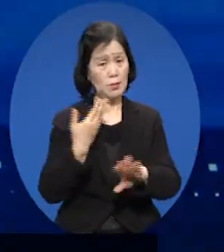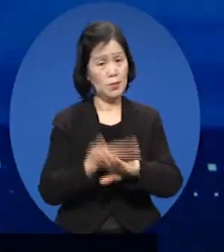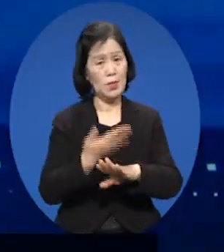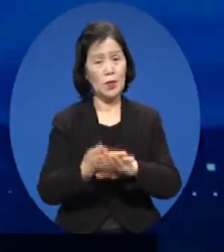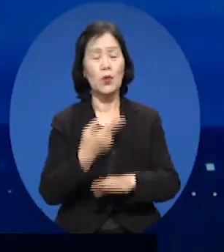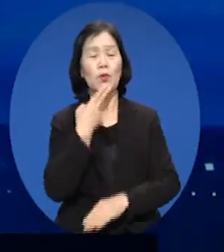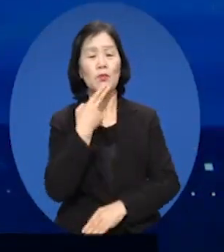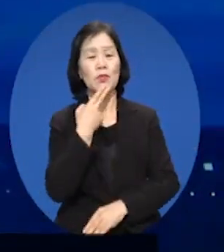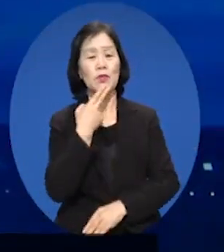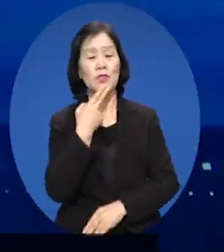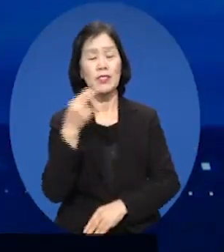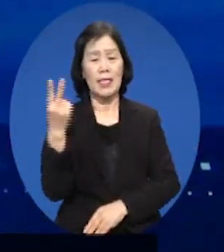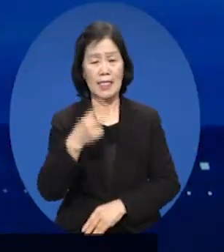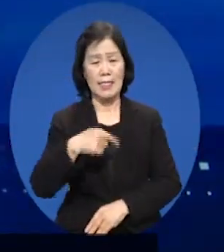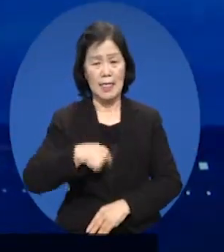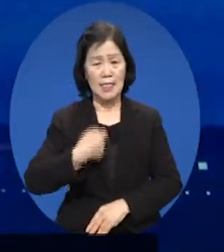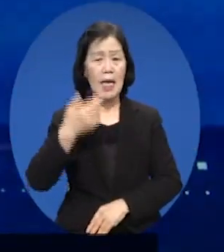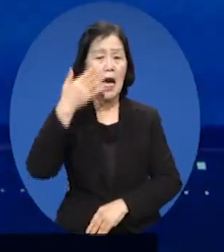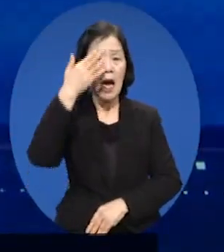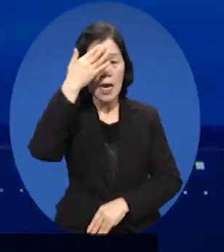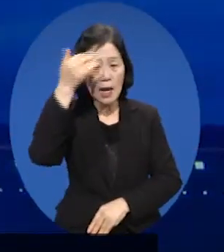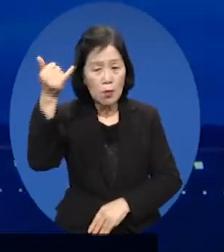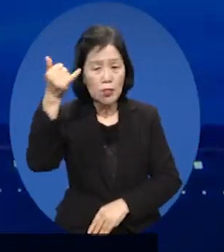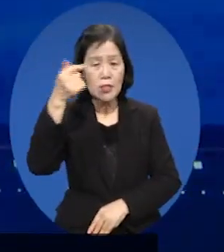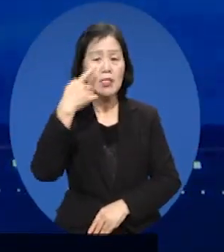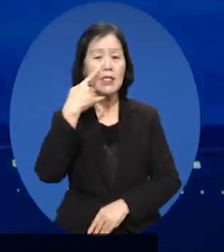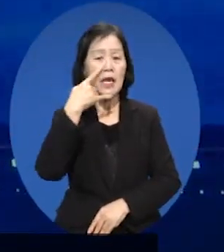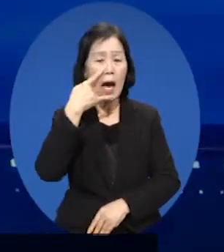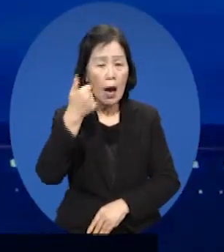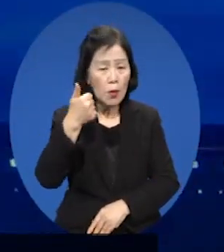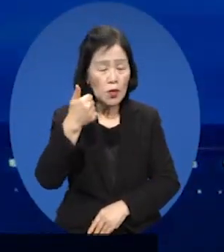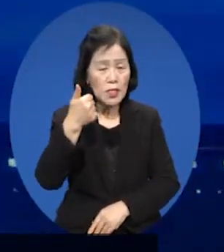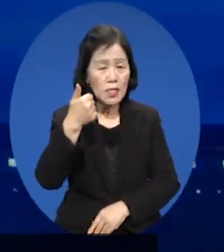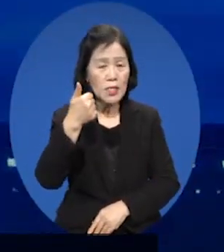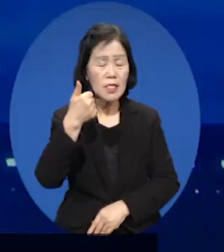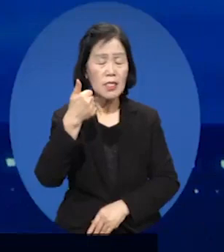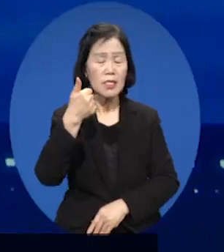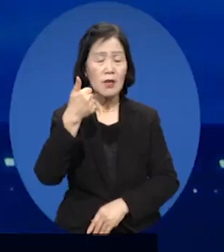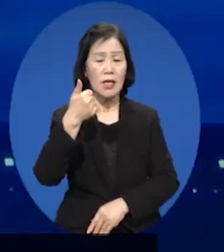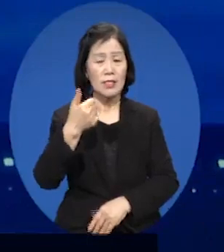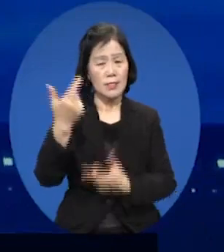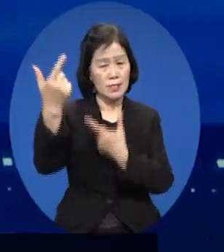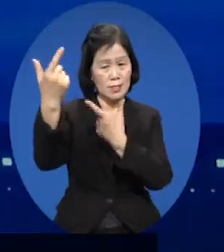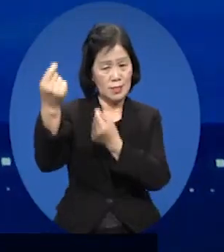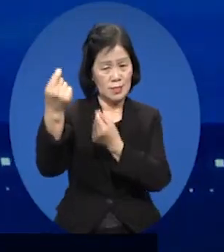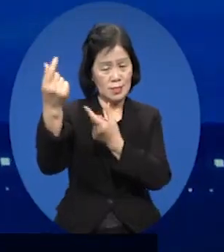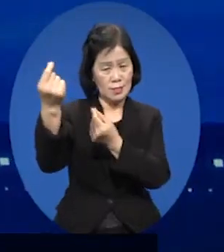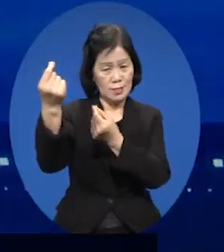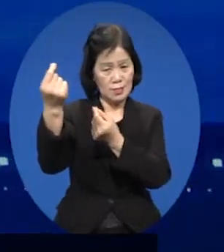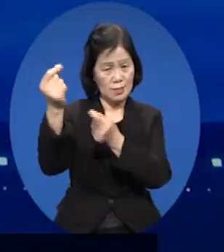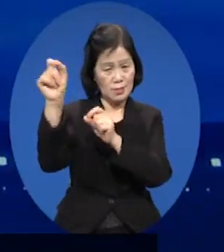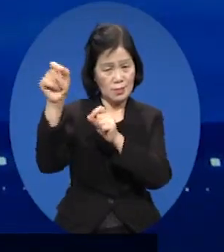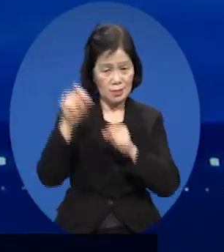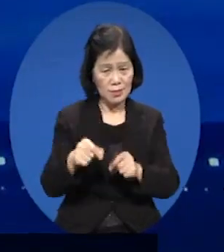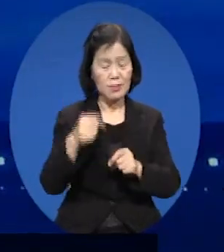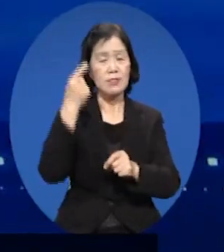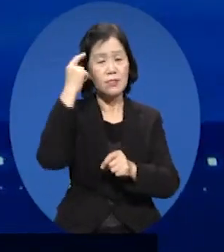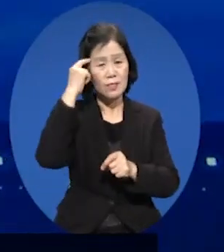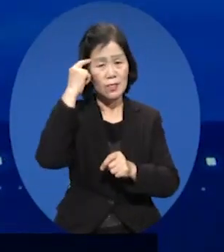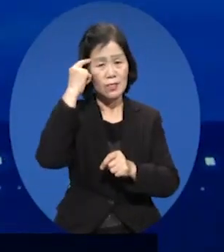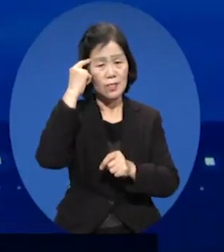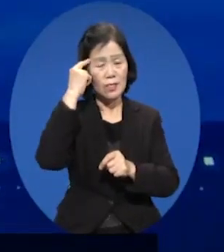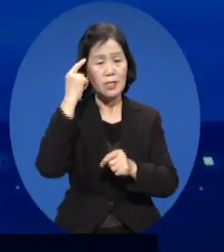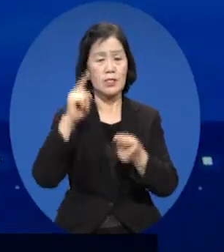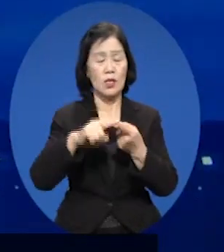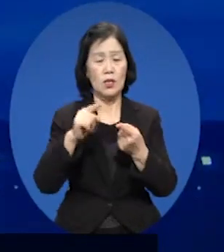다시 한번 자신의 할아버지와 아버지의 김일성 김정일과 이제 같은 반열에 오른 것이다 라는 그 부분에 대해서